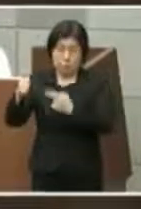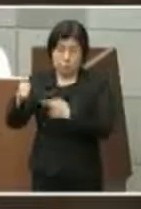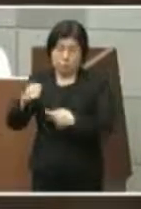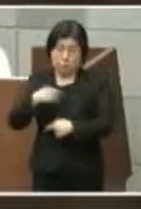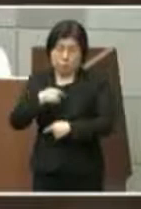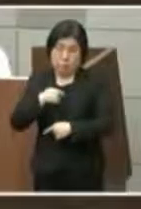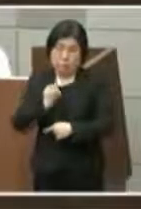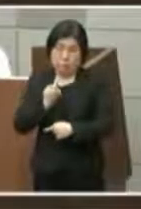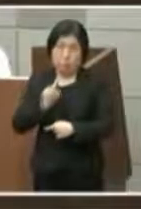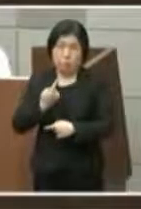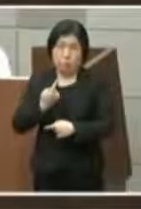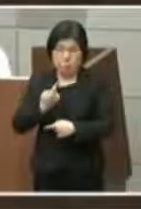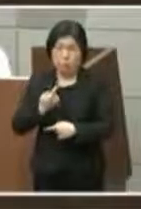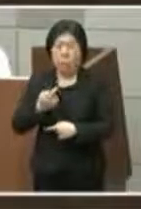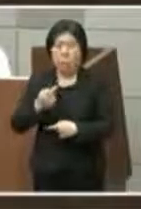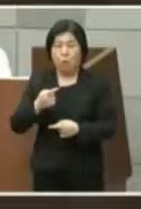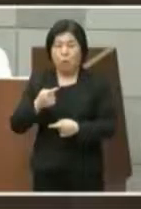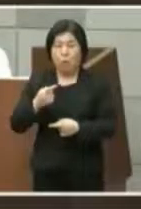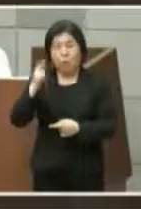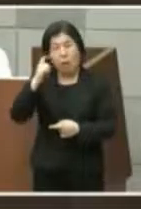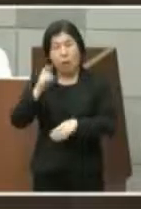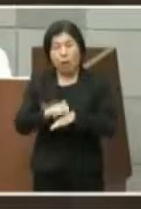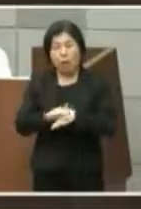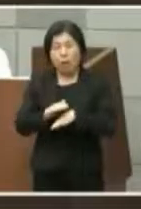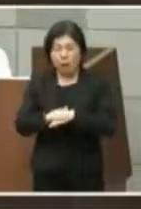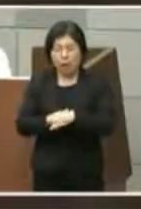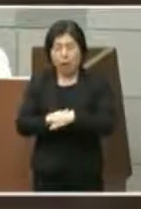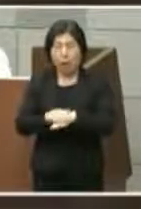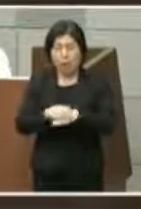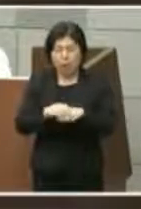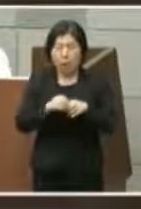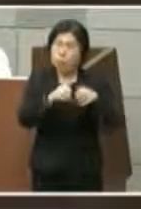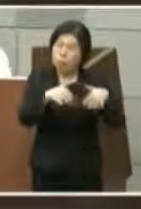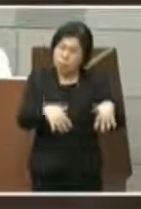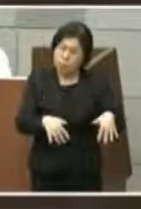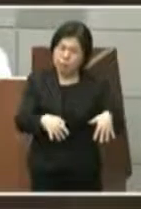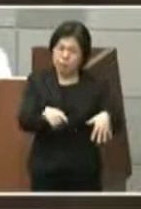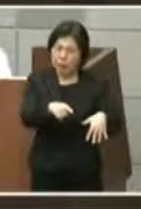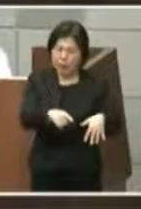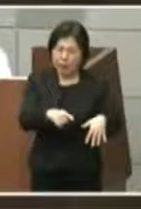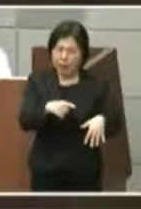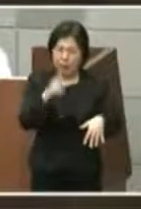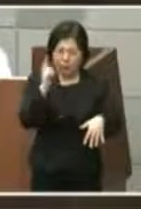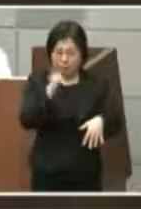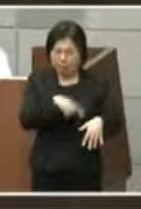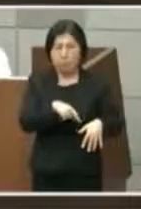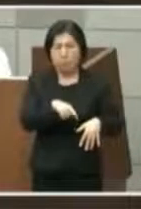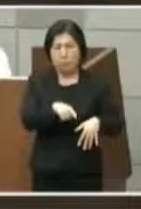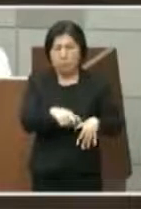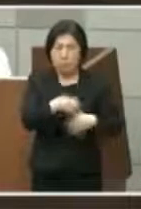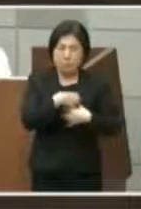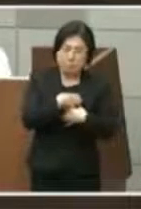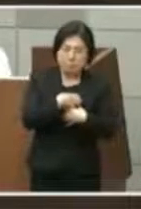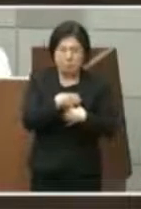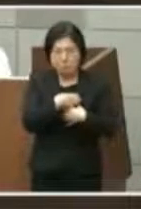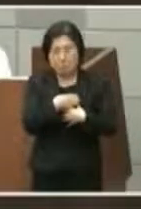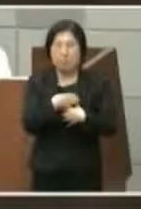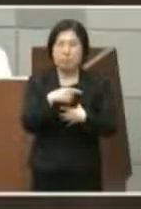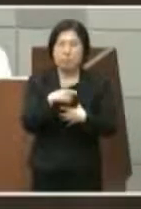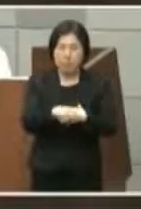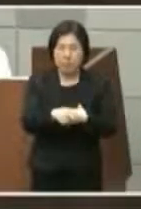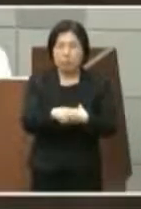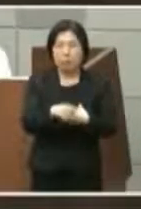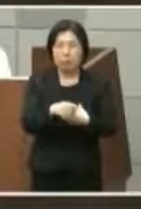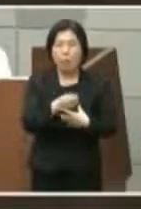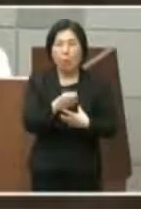市長ご自身の政治姿勢が、組織全体に影響を及ぼしているためではないかと危惧していますと